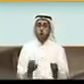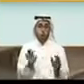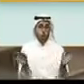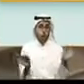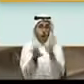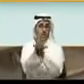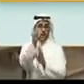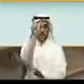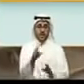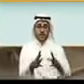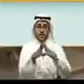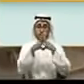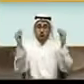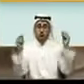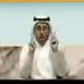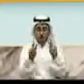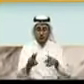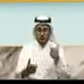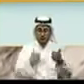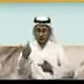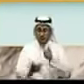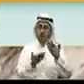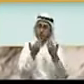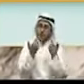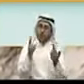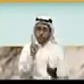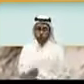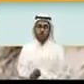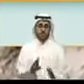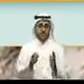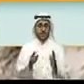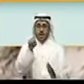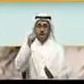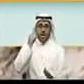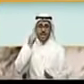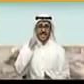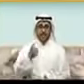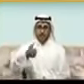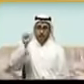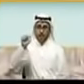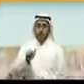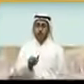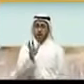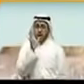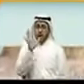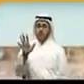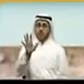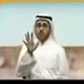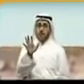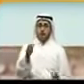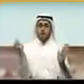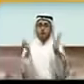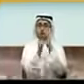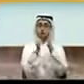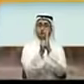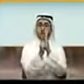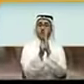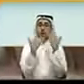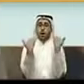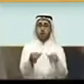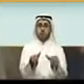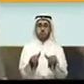مفقودا، ودمرت مئات المنازل يوم السبت. وقال مسؤول إغاثة إن أكثر من 500 منزل في إقليمي